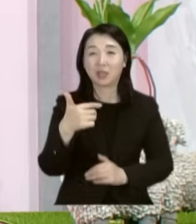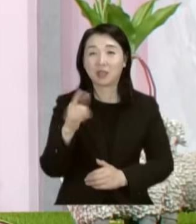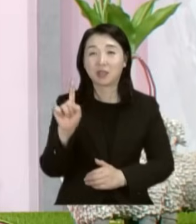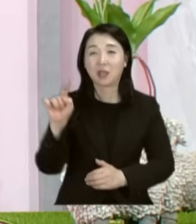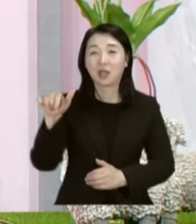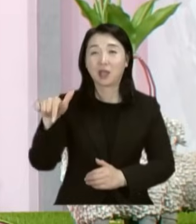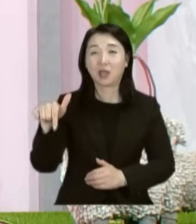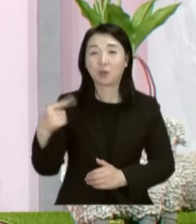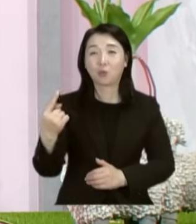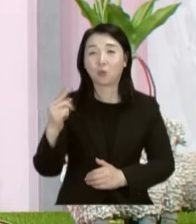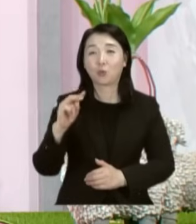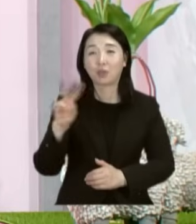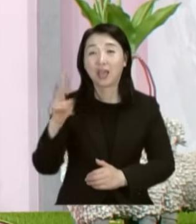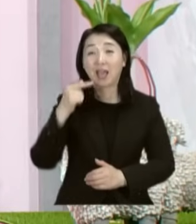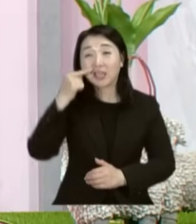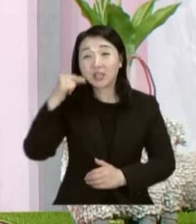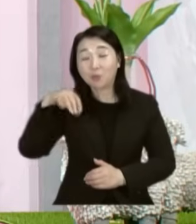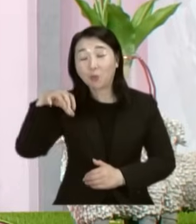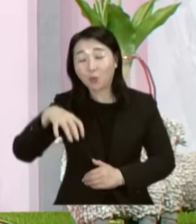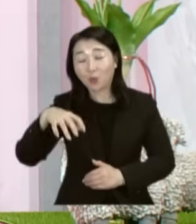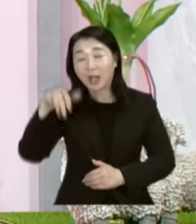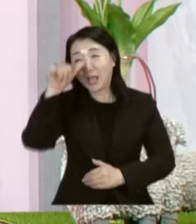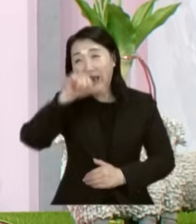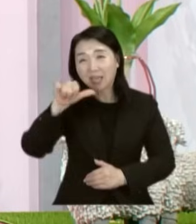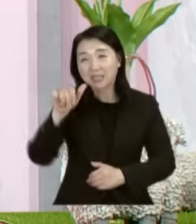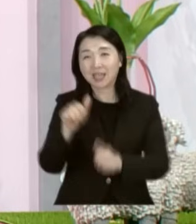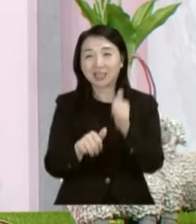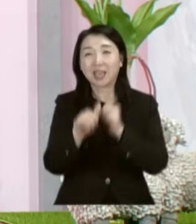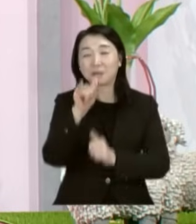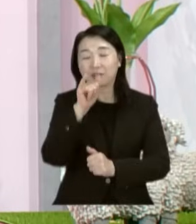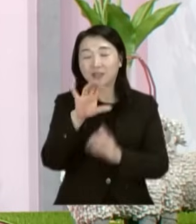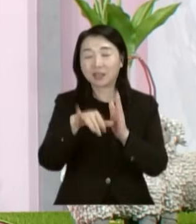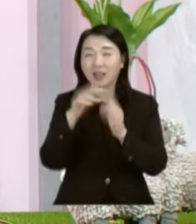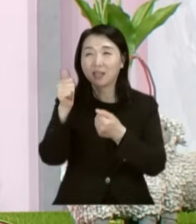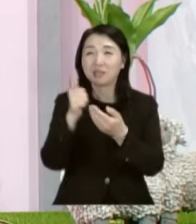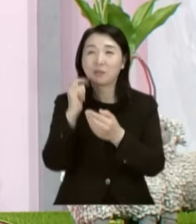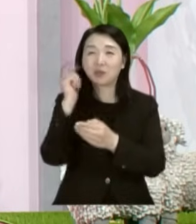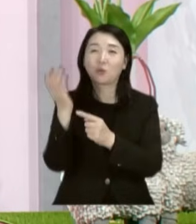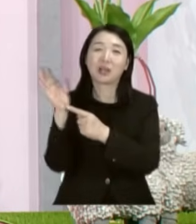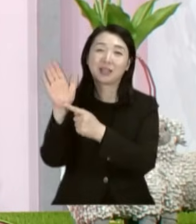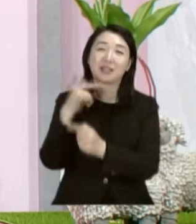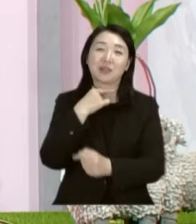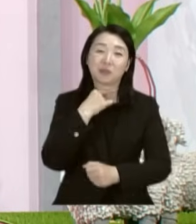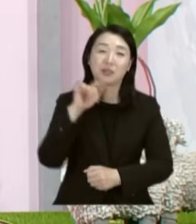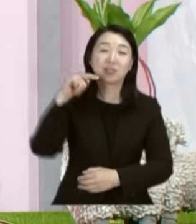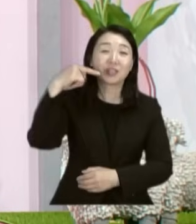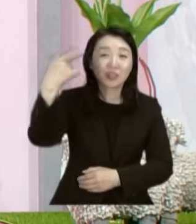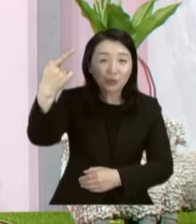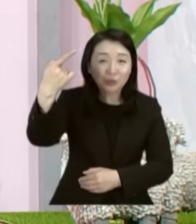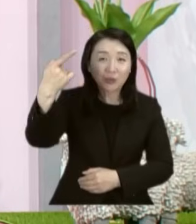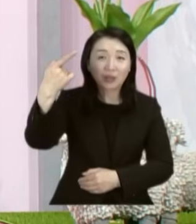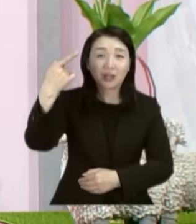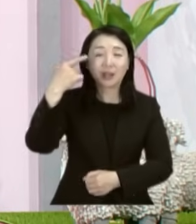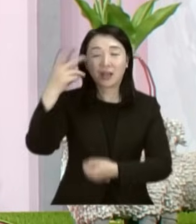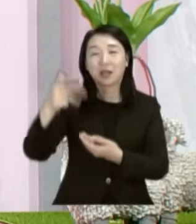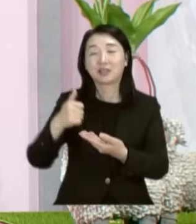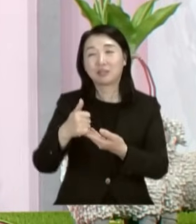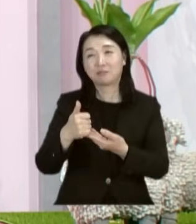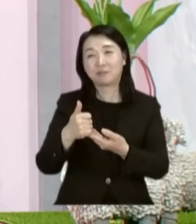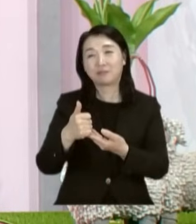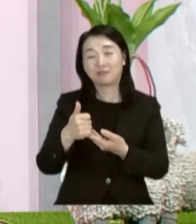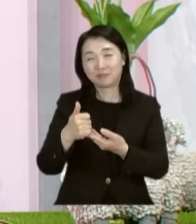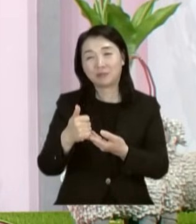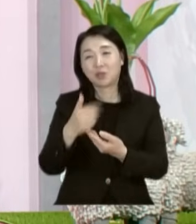게임이 있는데 그때 예 그때도 꼭 하나님의 영광을 나타내고 또 그 이후에 더 어 하나님을